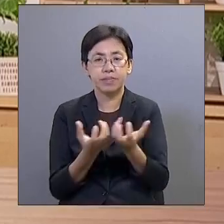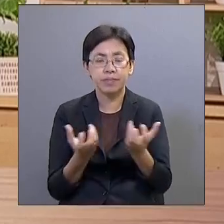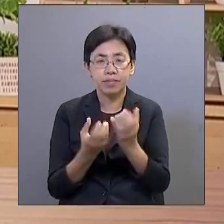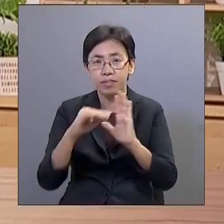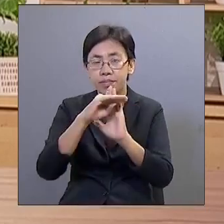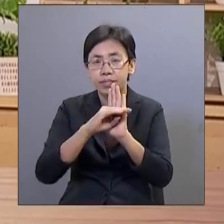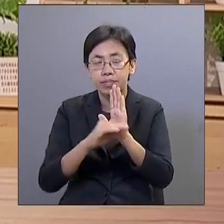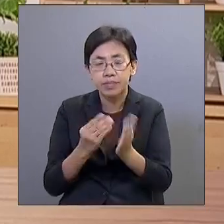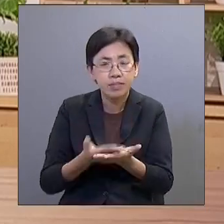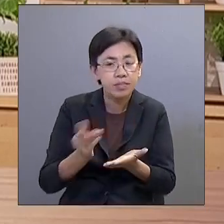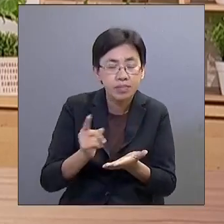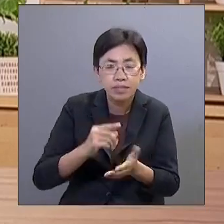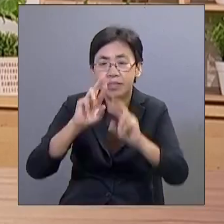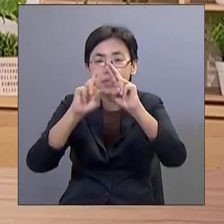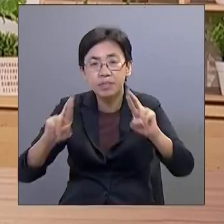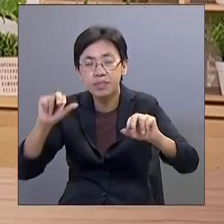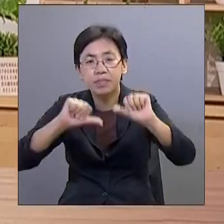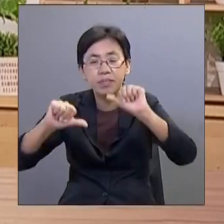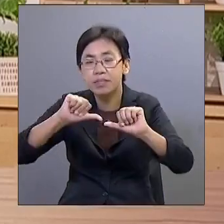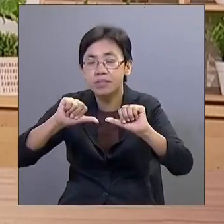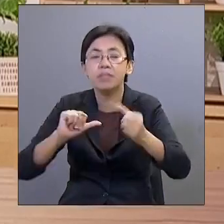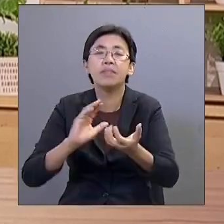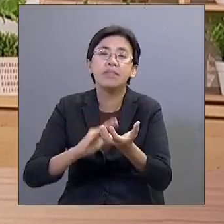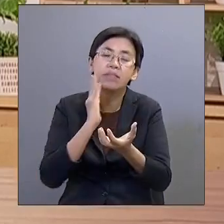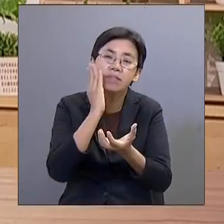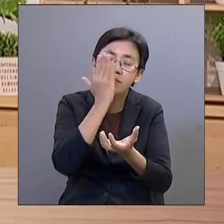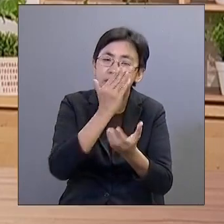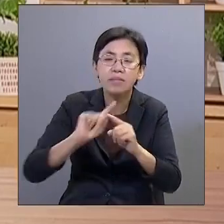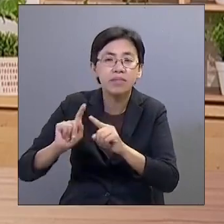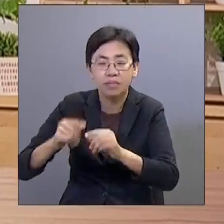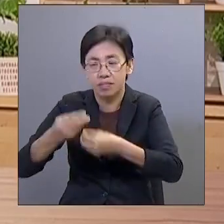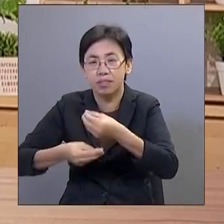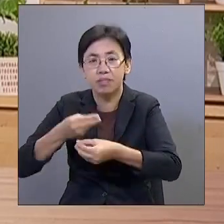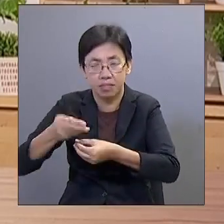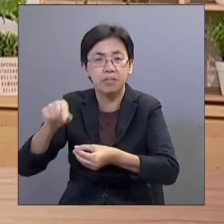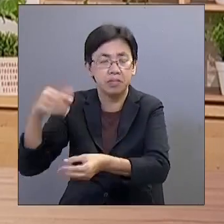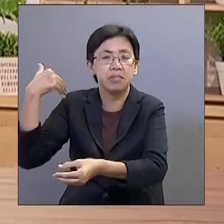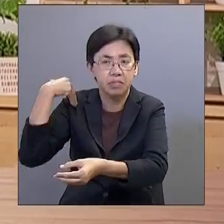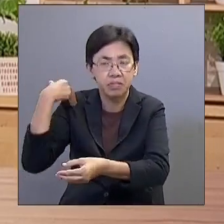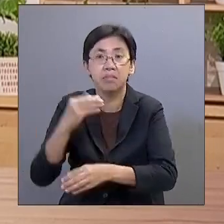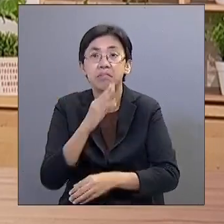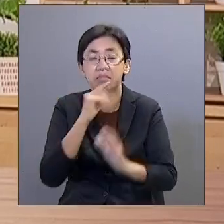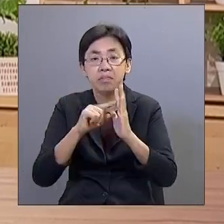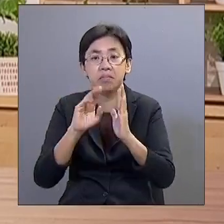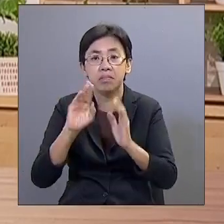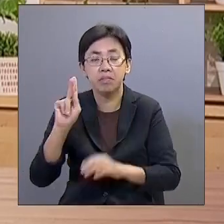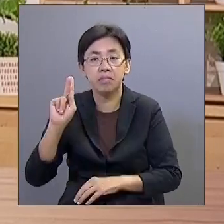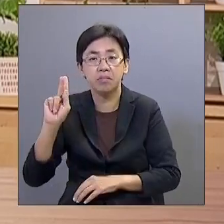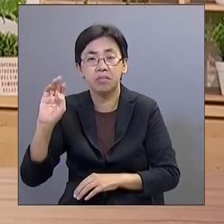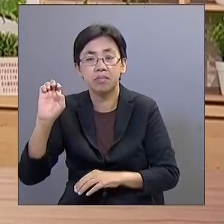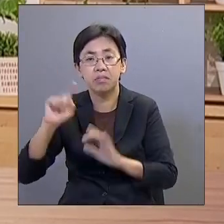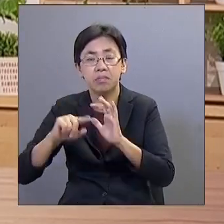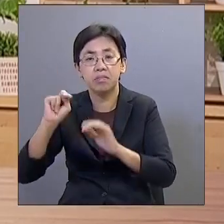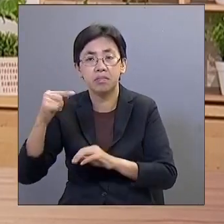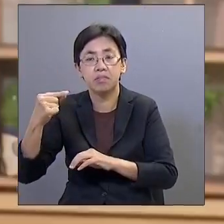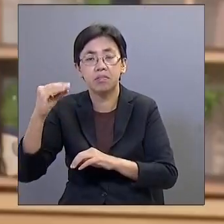ามารถหาซื้อได้ตามร้านเคมีภัณฑ์เครื่องสำอางนะคะอย่างเช่นไรสตาร์นะคะหรือว่าถ้าเป็นเบกกิ้งโซดาเนี่ยก็คือสามาร